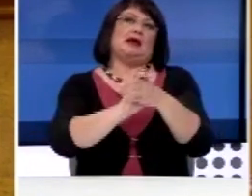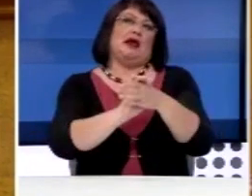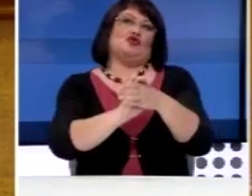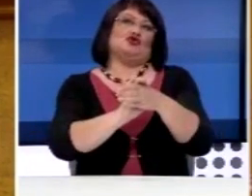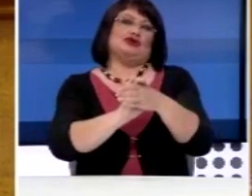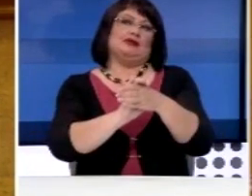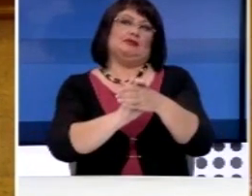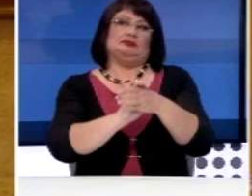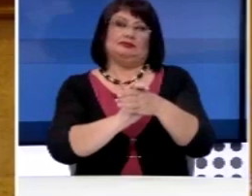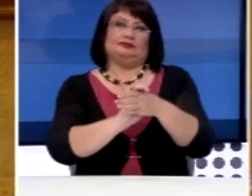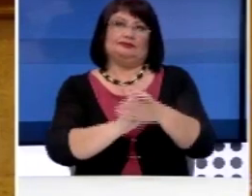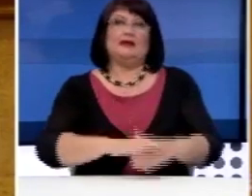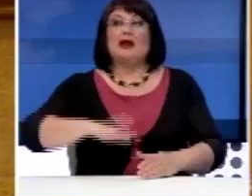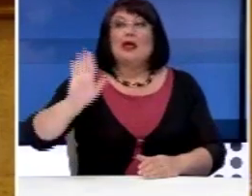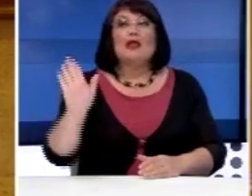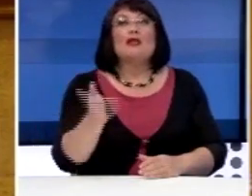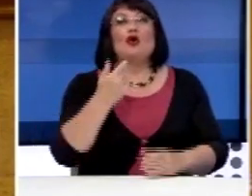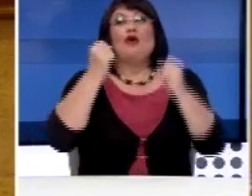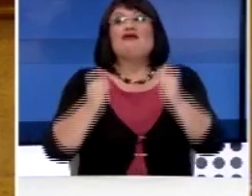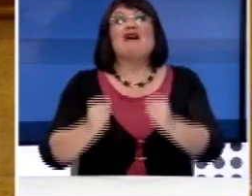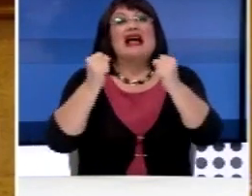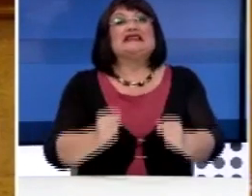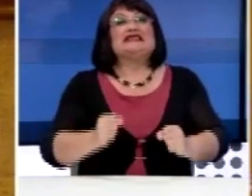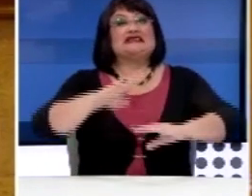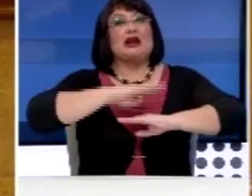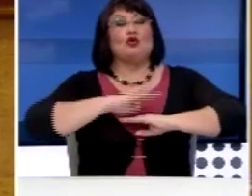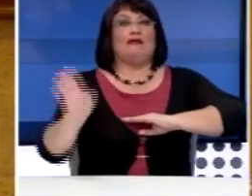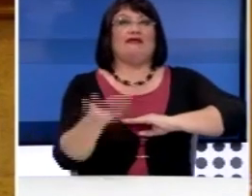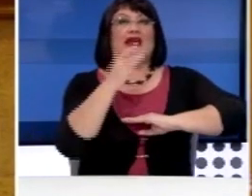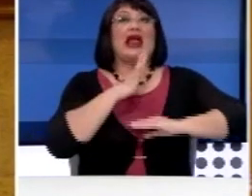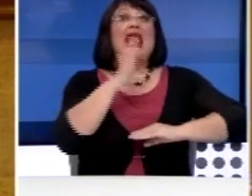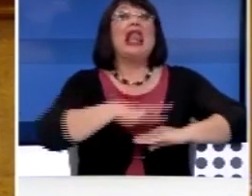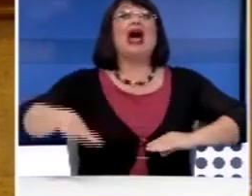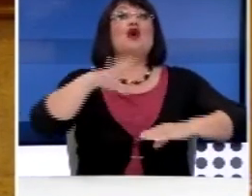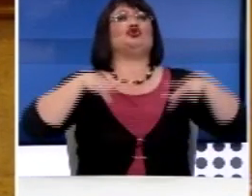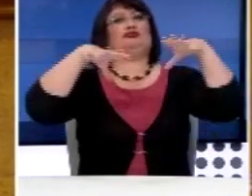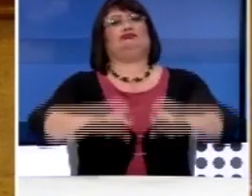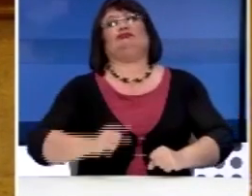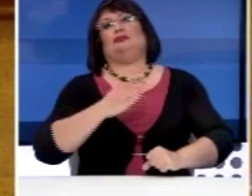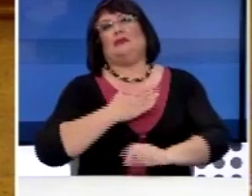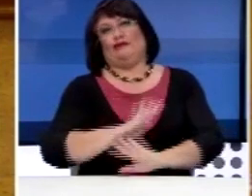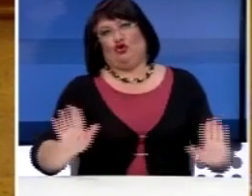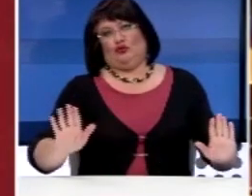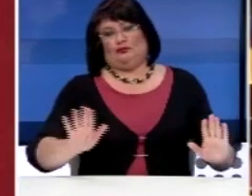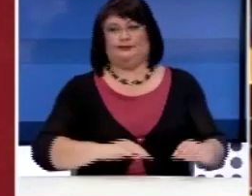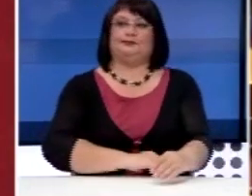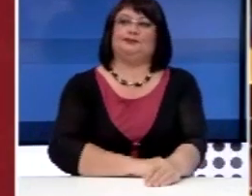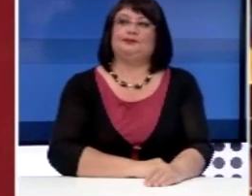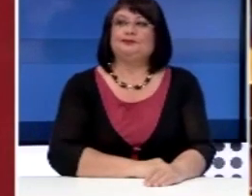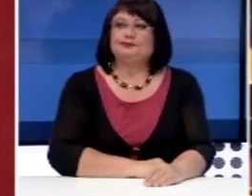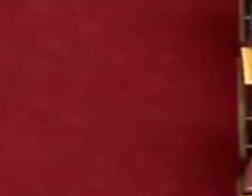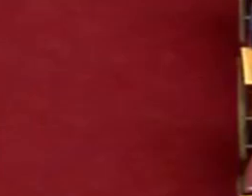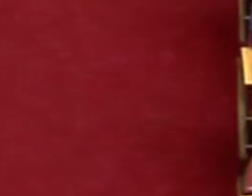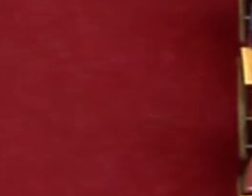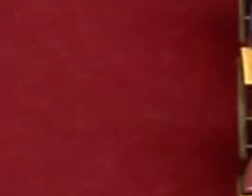Ένωσης, με το διώξιμο των στρατιωτικών βάσεων, με το λαό να κάνει κουμάντο στον τόπο του. Για τα